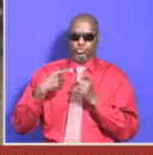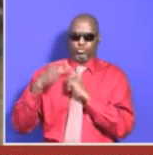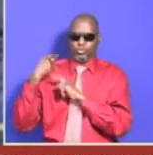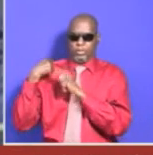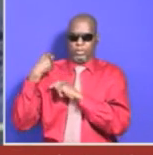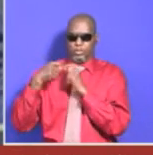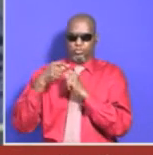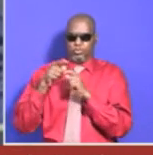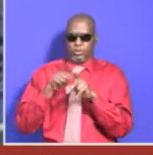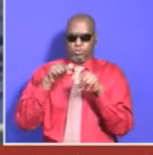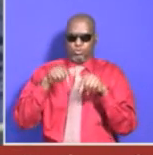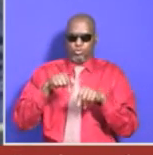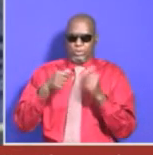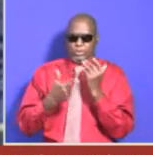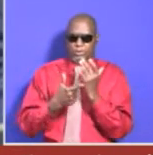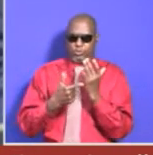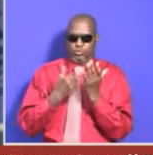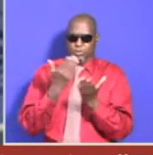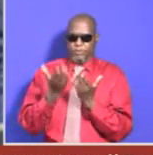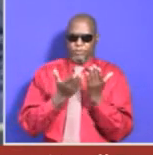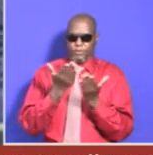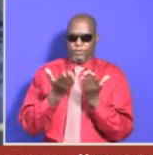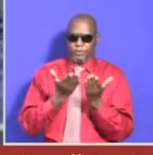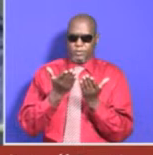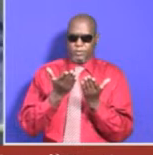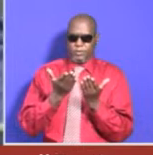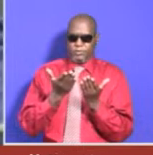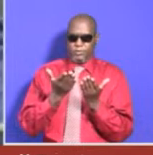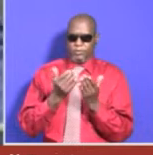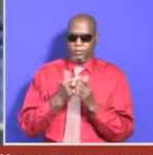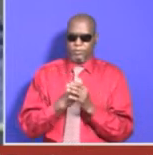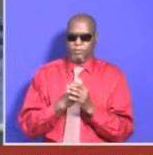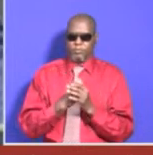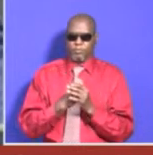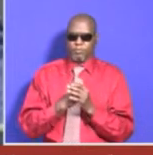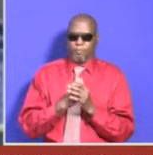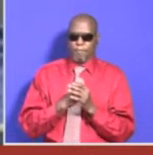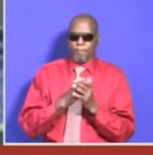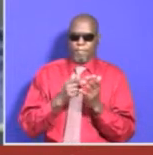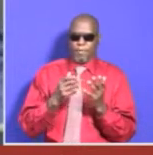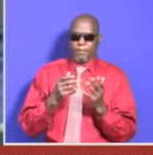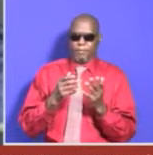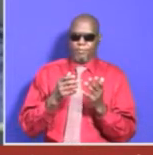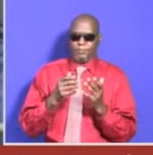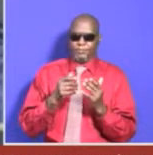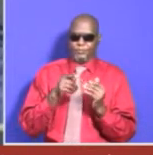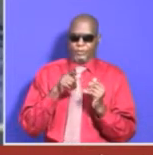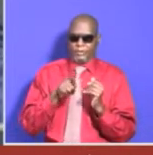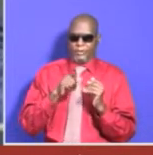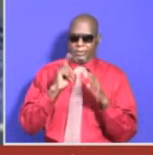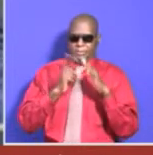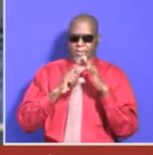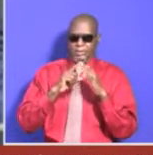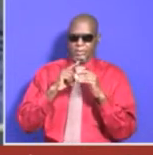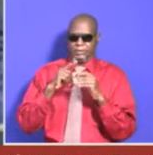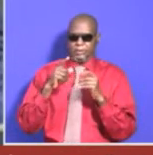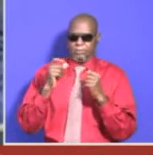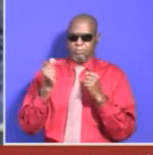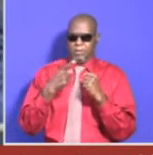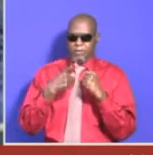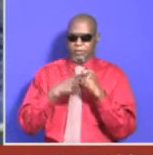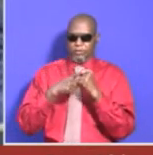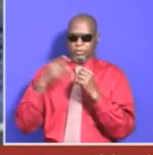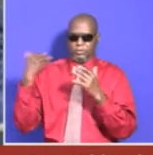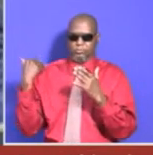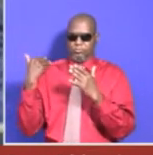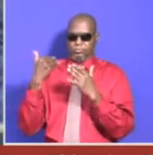analog with modern digital services. It is 6 months since I took over this ministry. Katika hiyo miezi